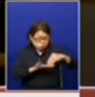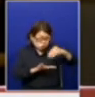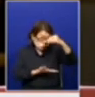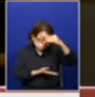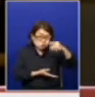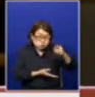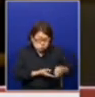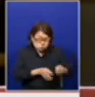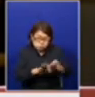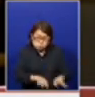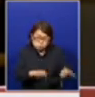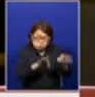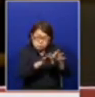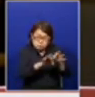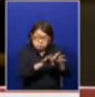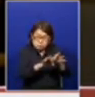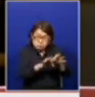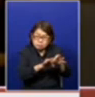ำคัญที่สุด